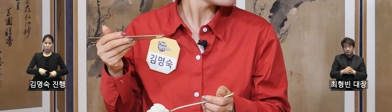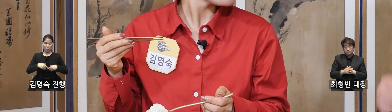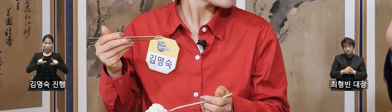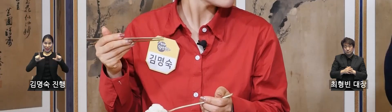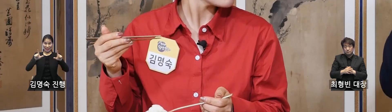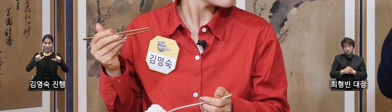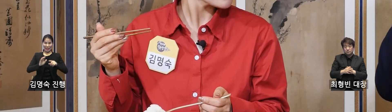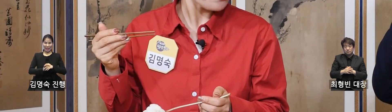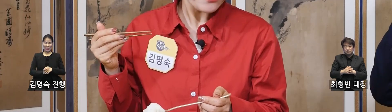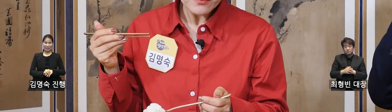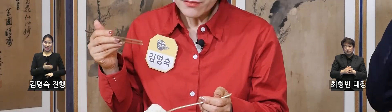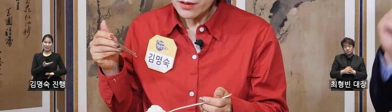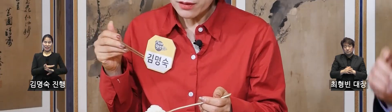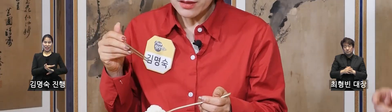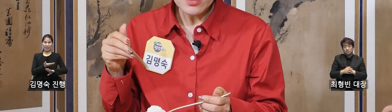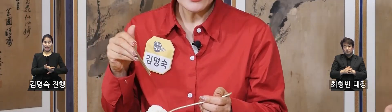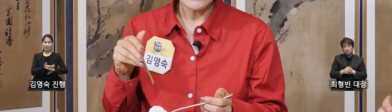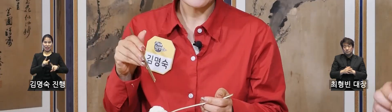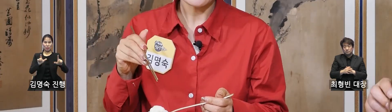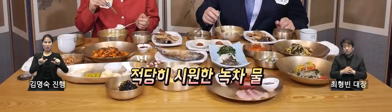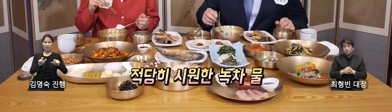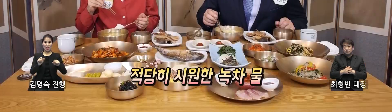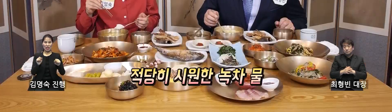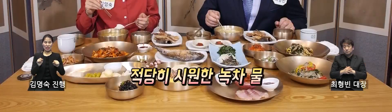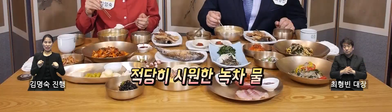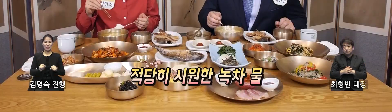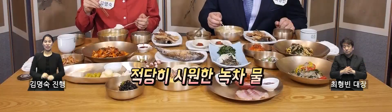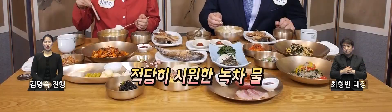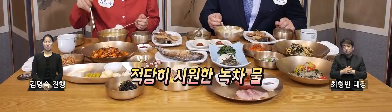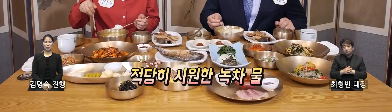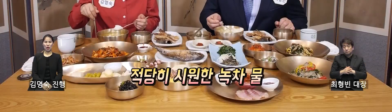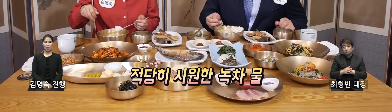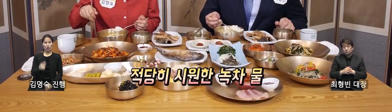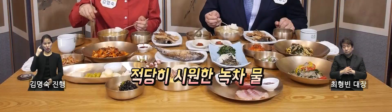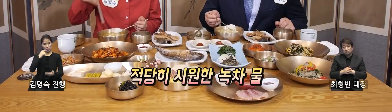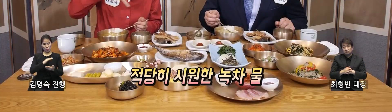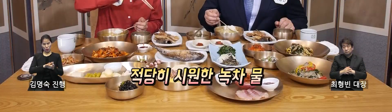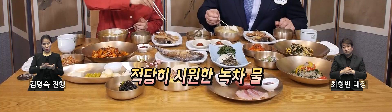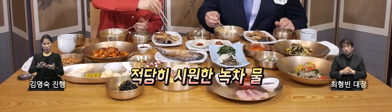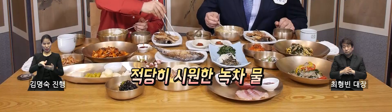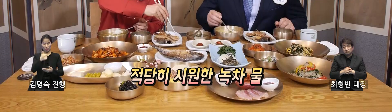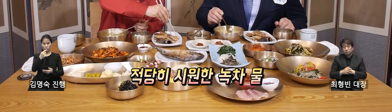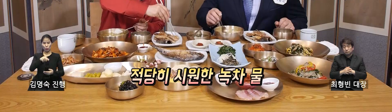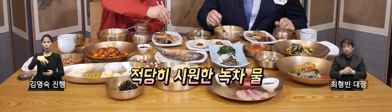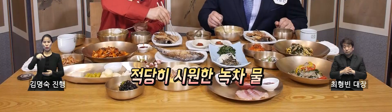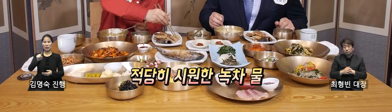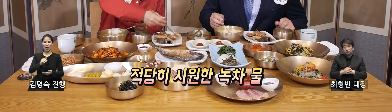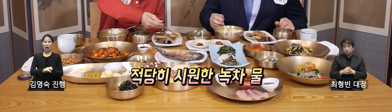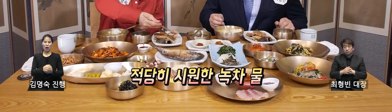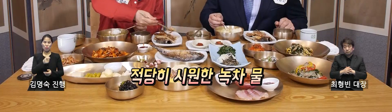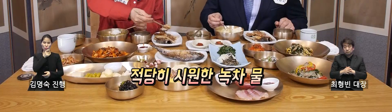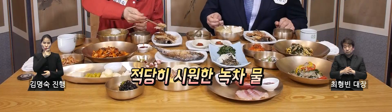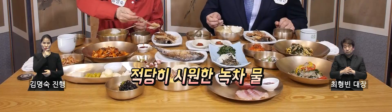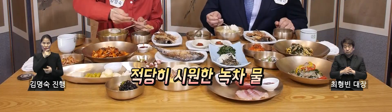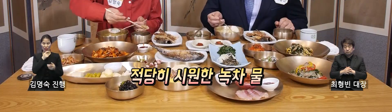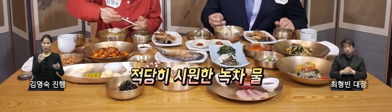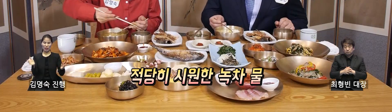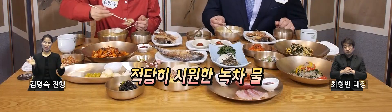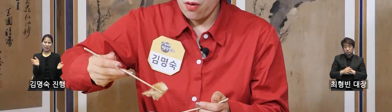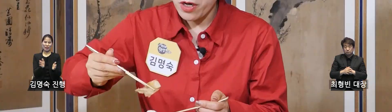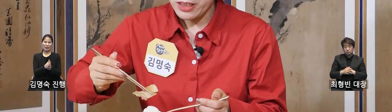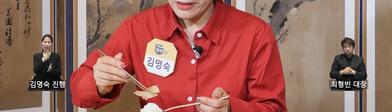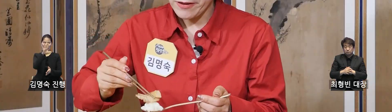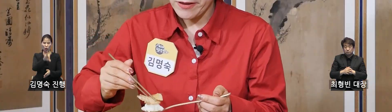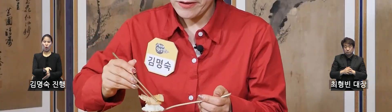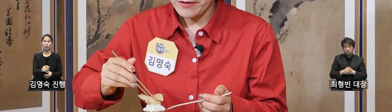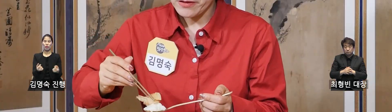조금 때보단 할텐데 오직 임시 허는 녹차 물이 너무 탁 맞는것 같아요 지금